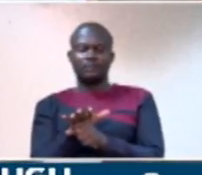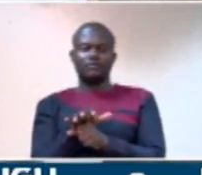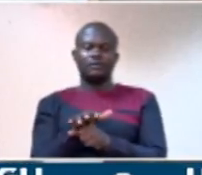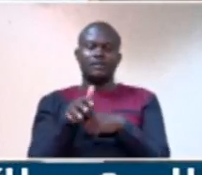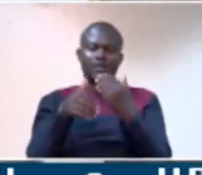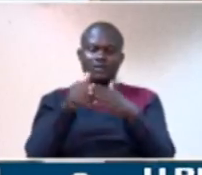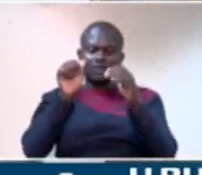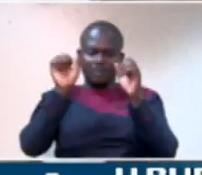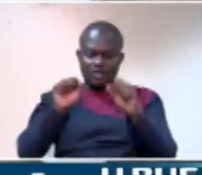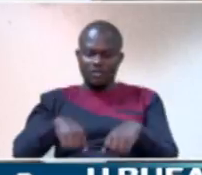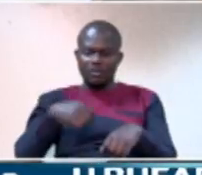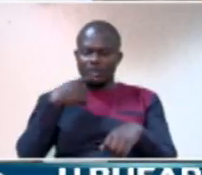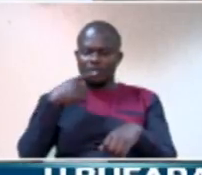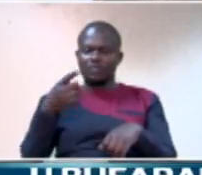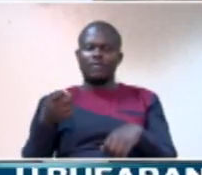babasha